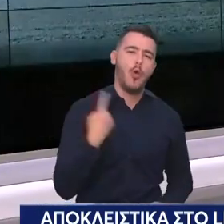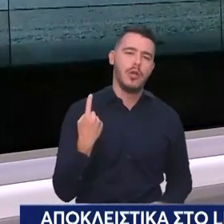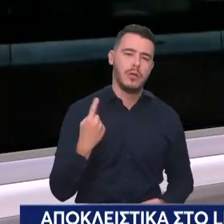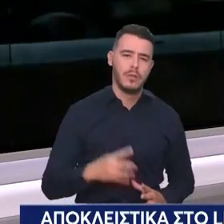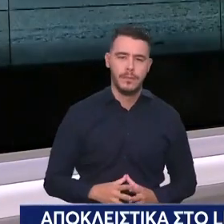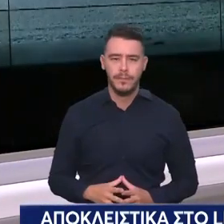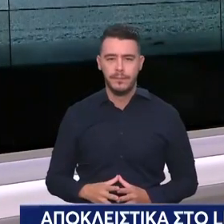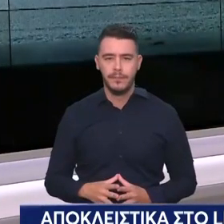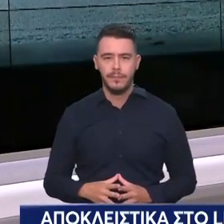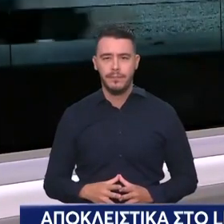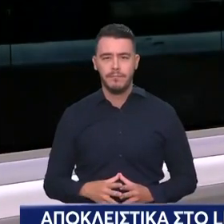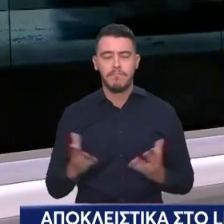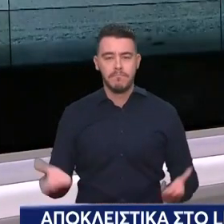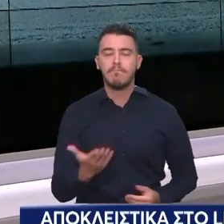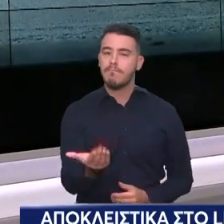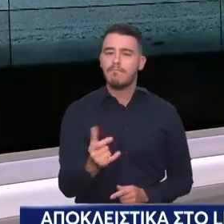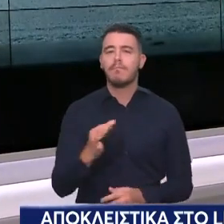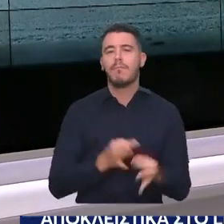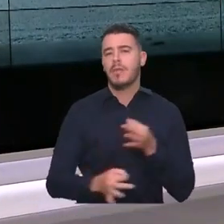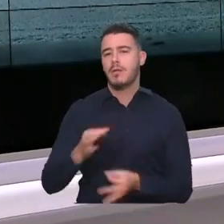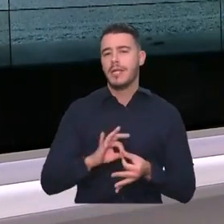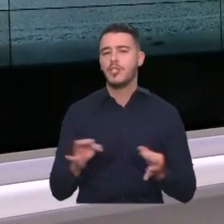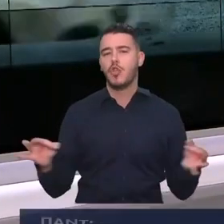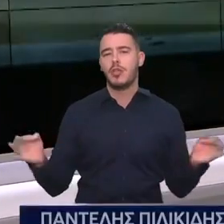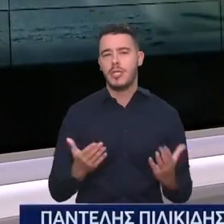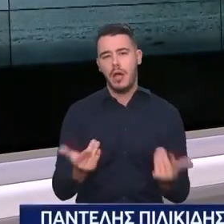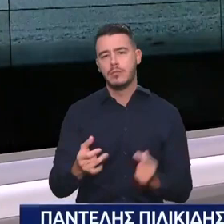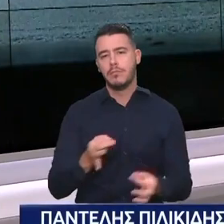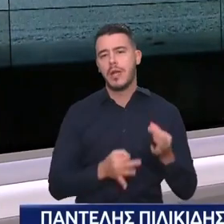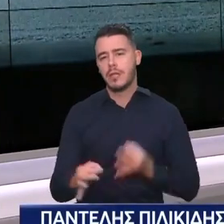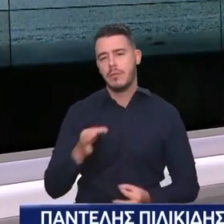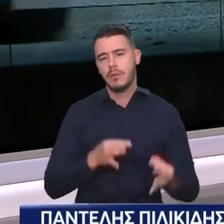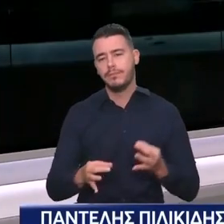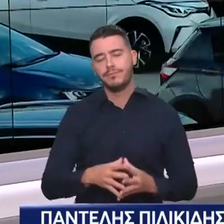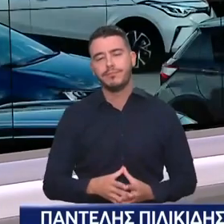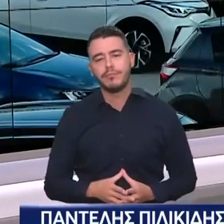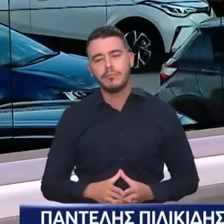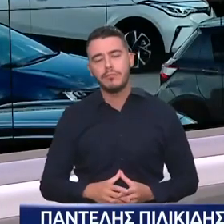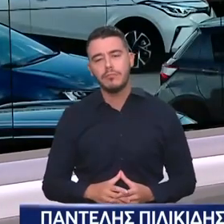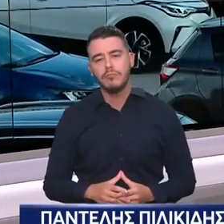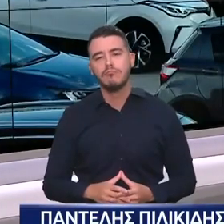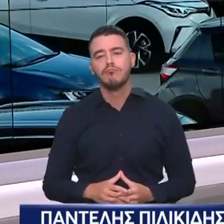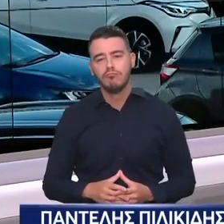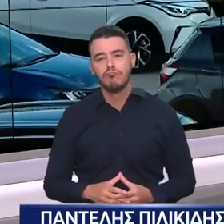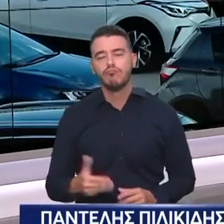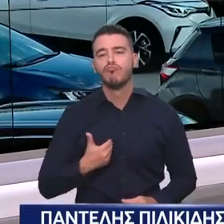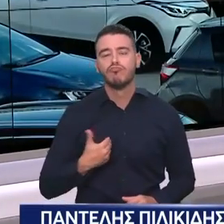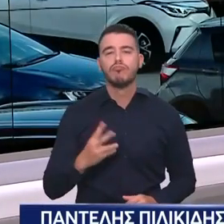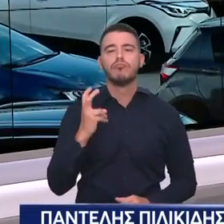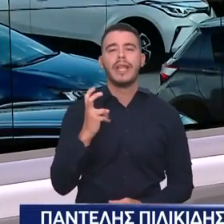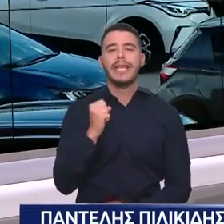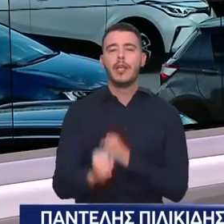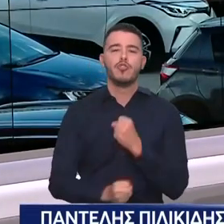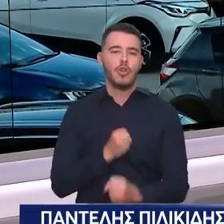Πού είχατε παρκάρει και πώς τα ακούσατε όλο αυτό? Θα σας πω. Εδώ και 20 χρόνια εγώ δραστηριοποιούμαι στην